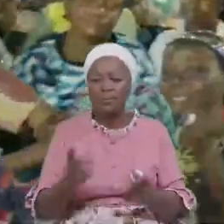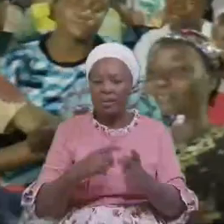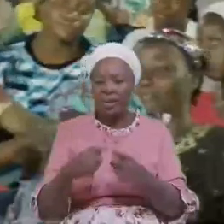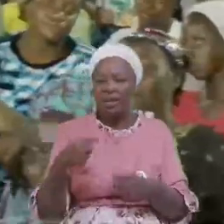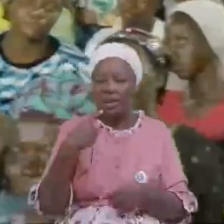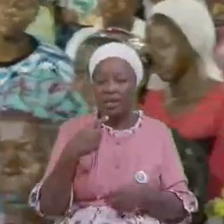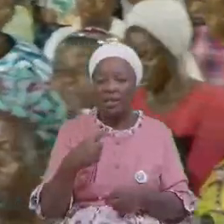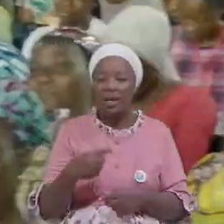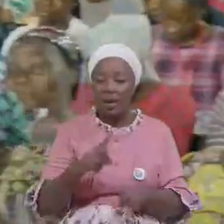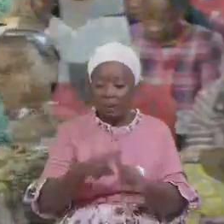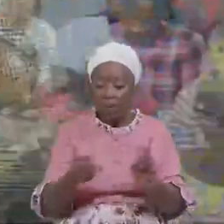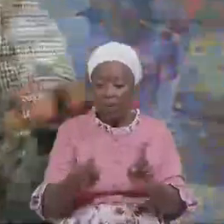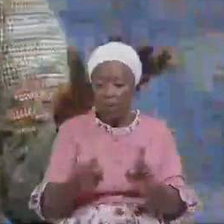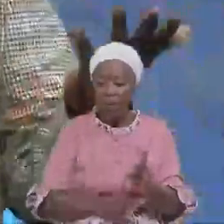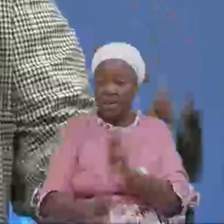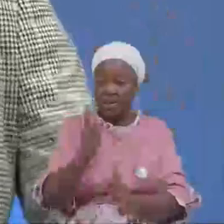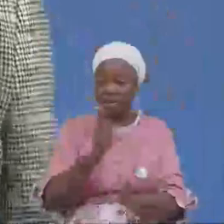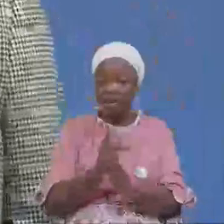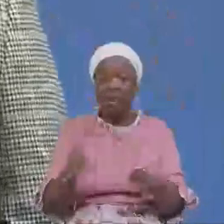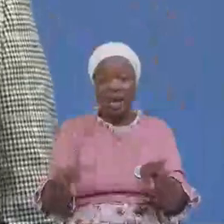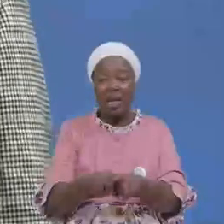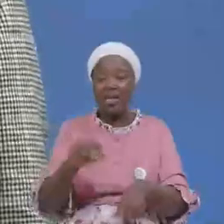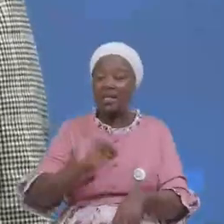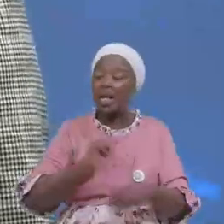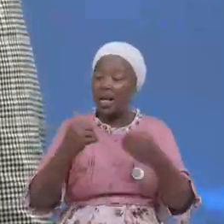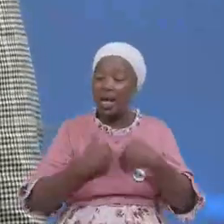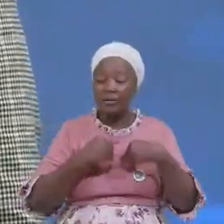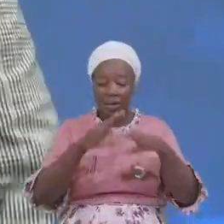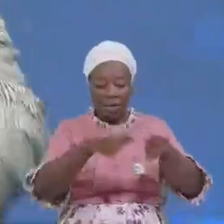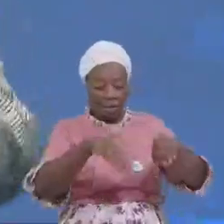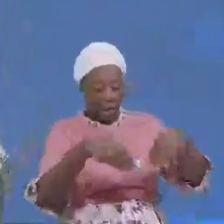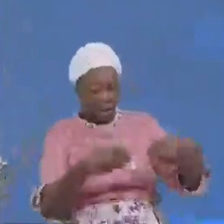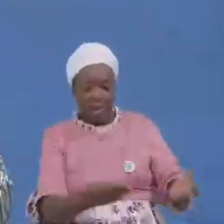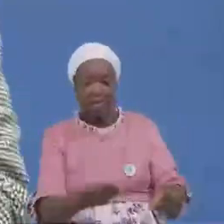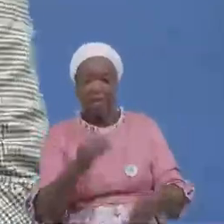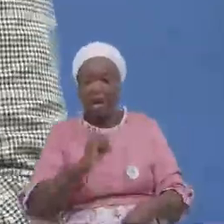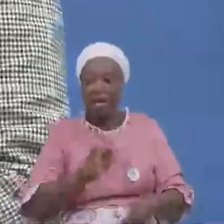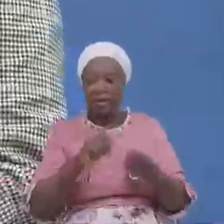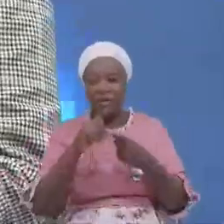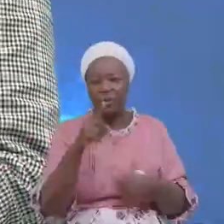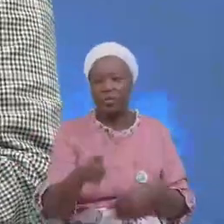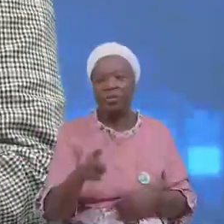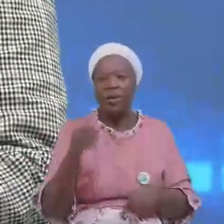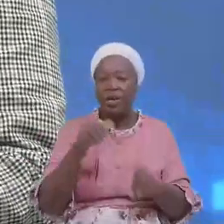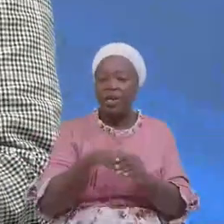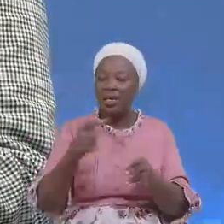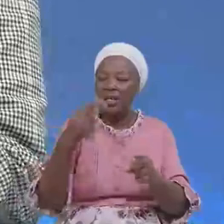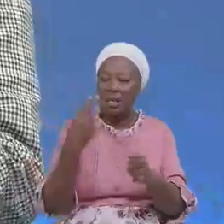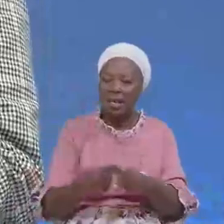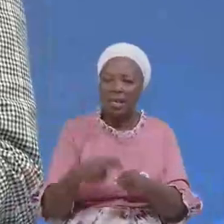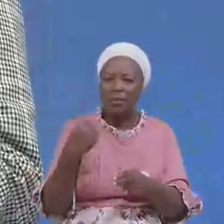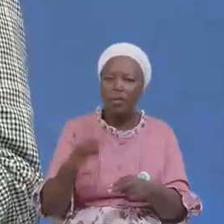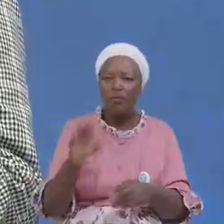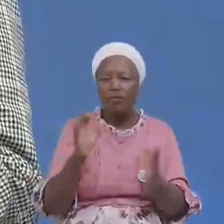Il dit, mais ce que j'ai, je te le donne. au nom de